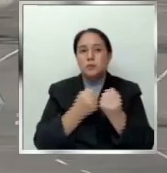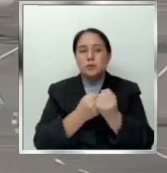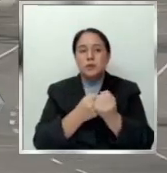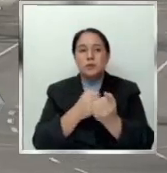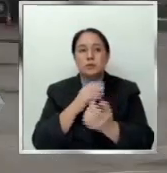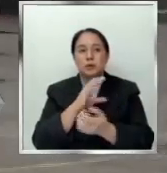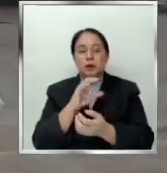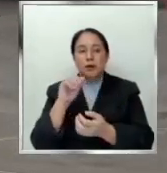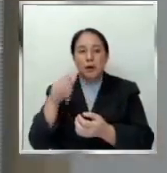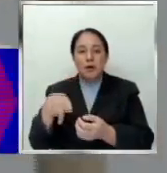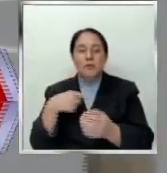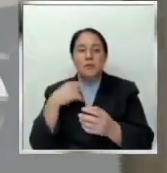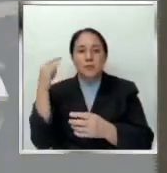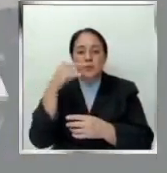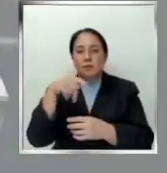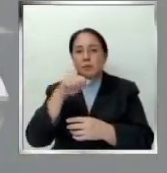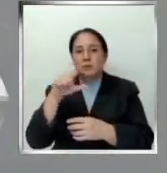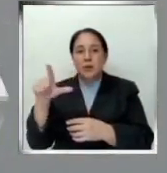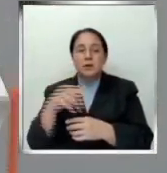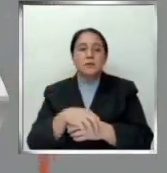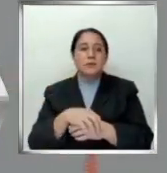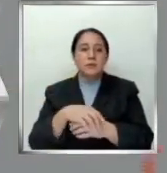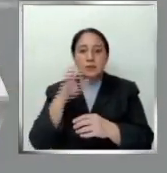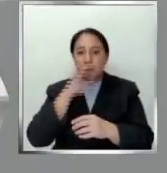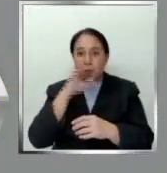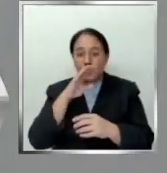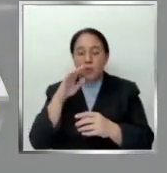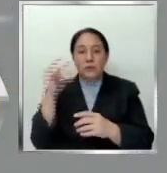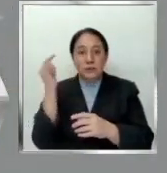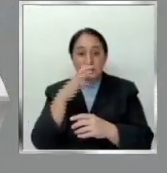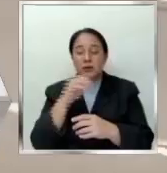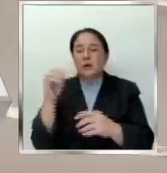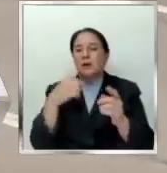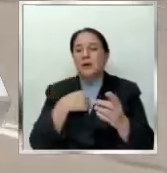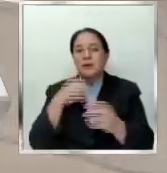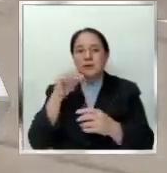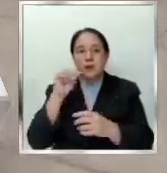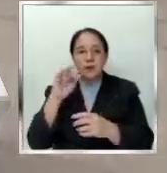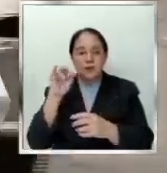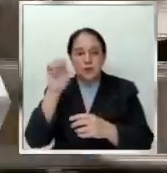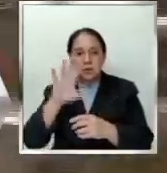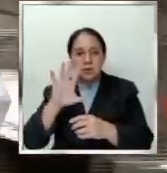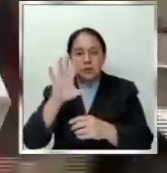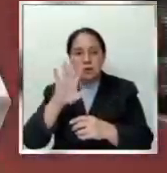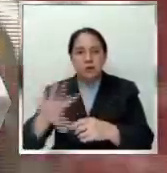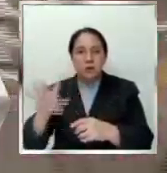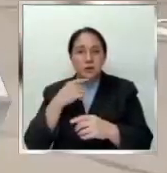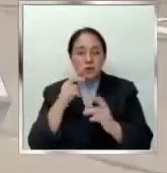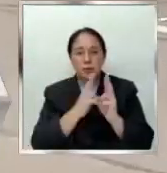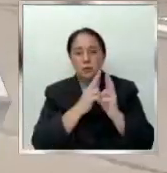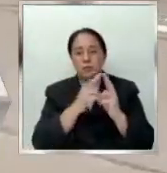airline kabilang ang PAL, Cebu Pacific at AirAsia ang no vax, no ride policy. Ayon sa Union of Local Authorities of the Philippines o